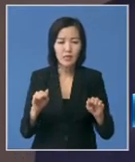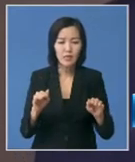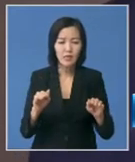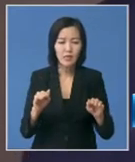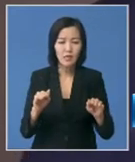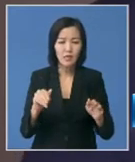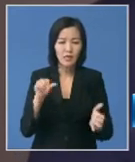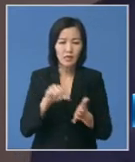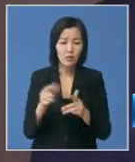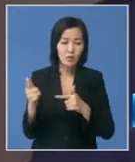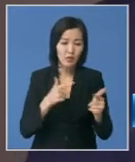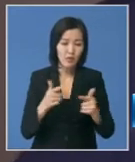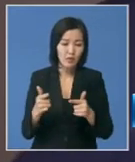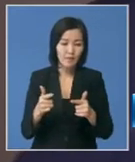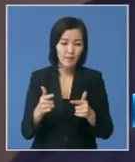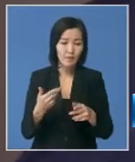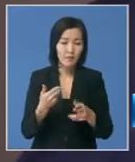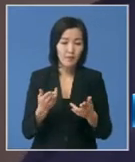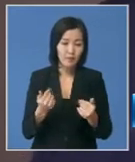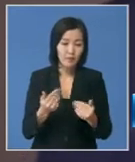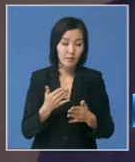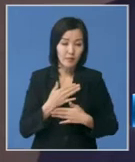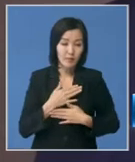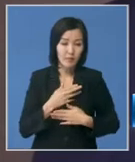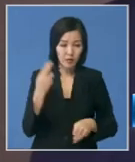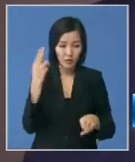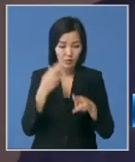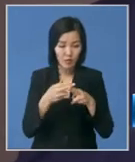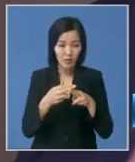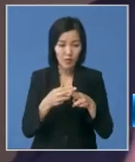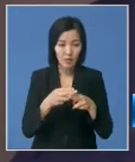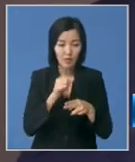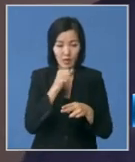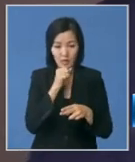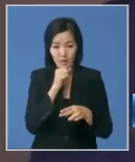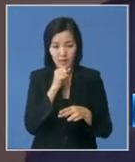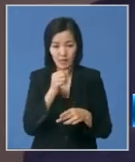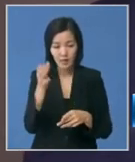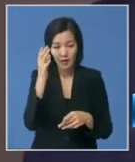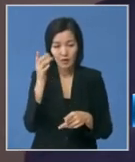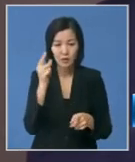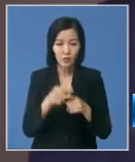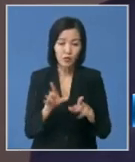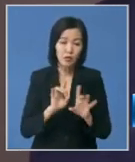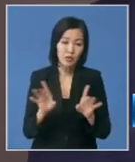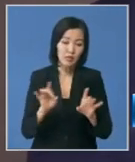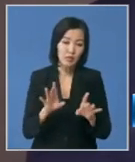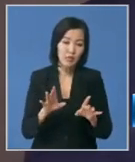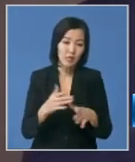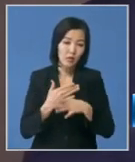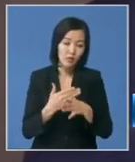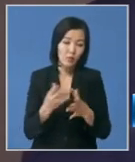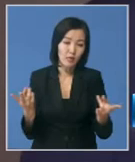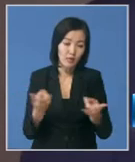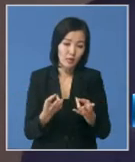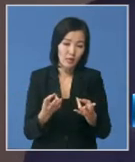ағайдынға шығуға дайын балалар. Бірақ бұларға біз секілді ересек адамдардың қазіргі кезде ақыл кеңесі керек, жол сілтеуі керек, бағыт